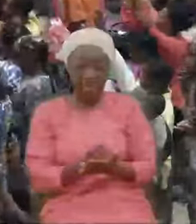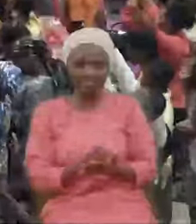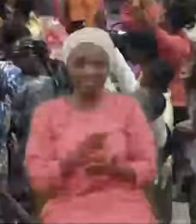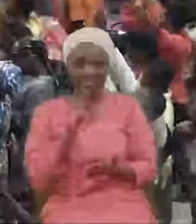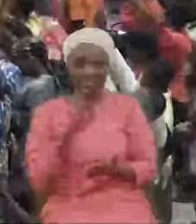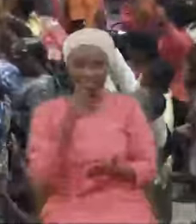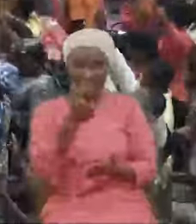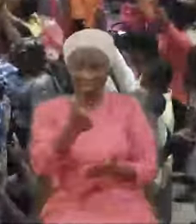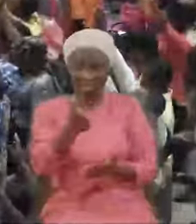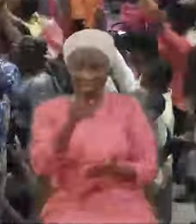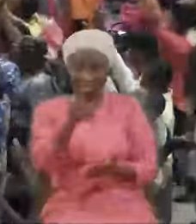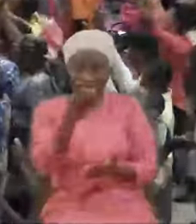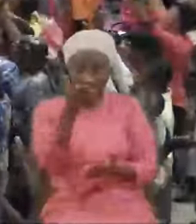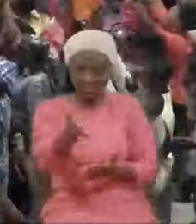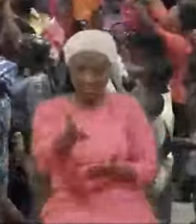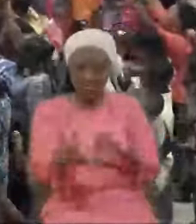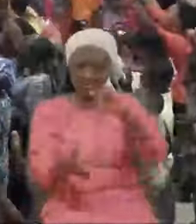Où est ce quelqu'un là?